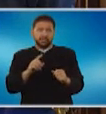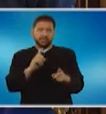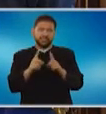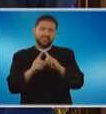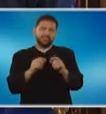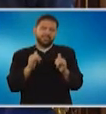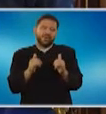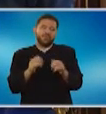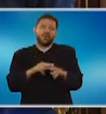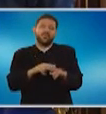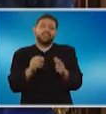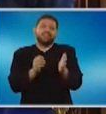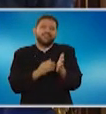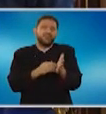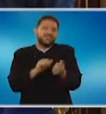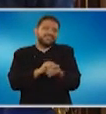practic sau cum ar trebui?